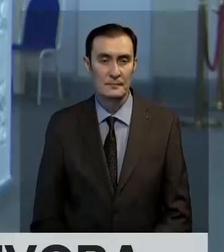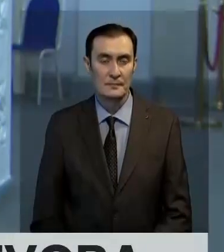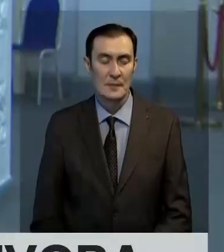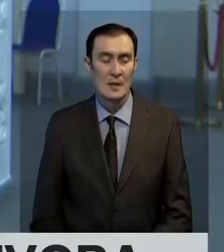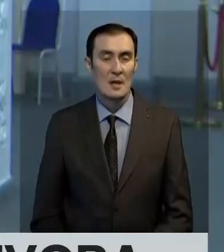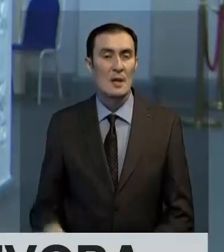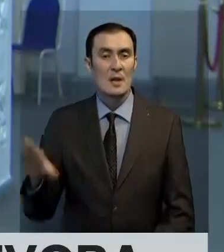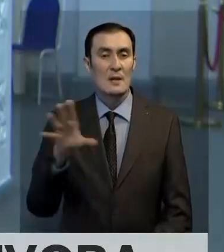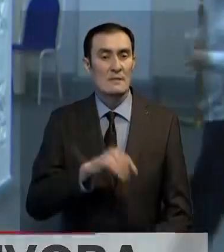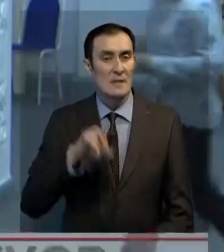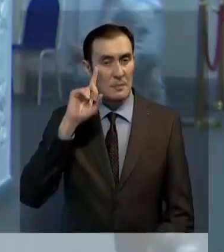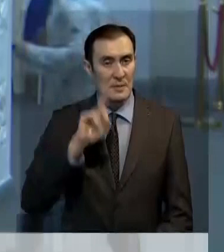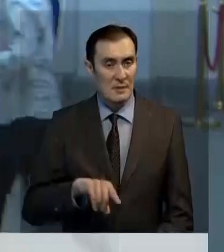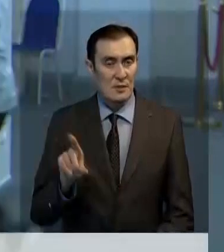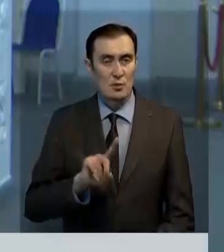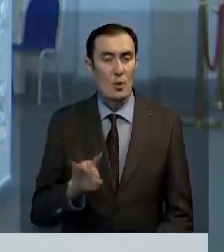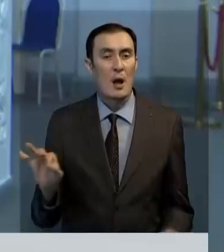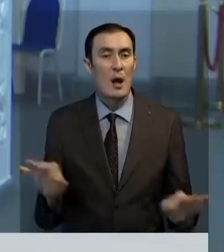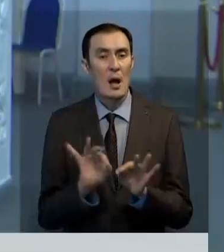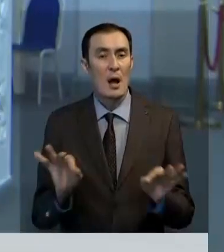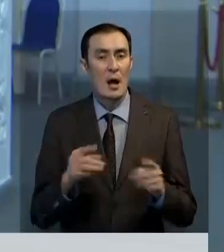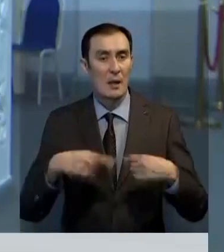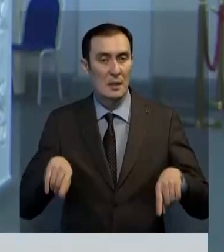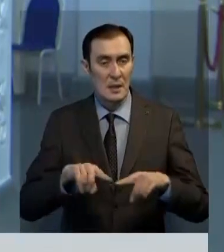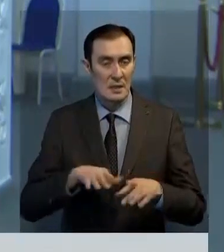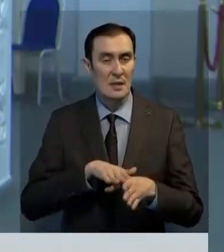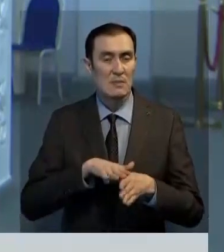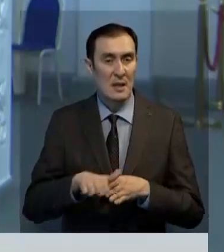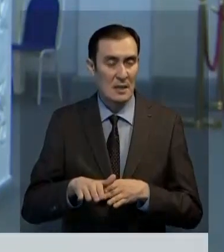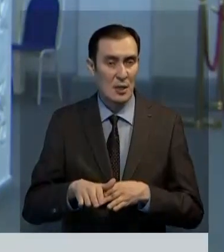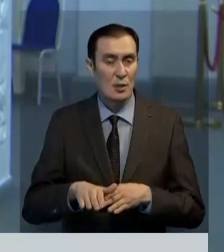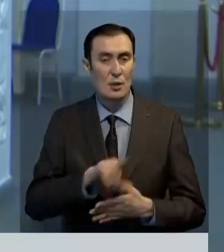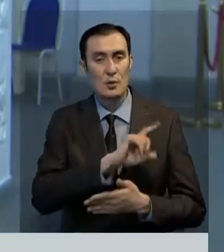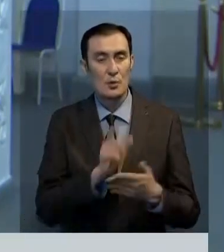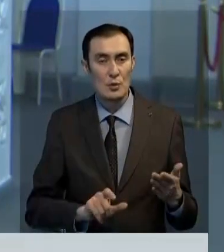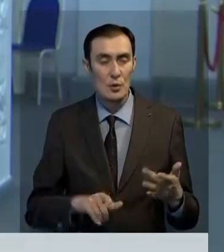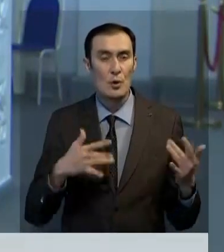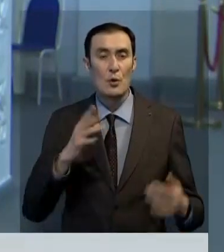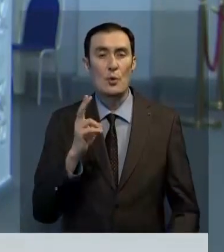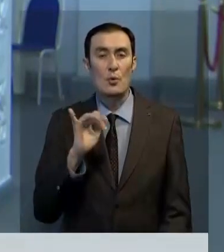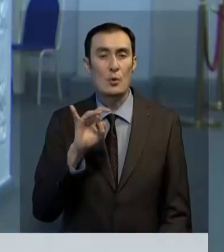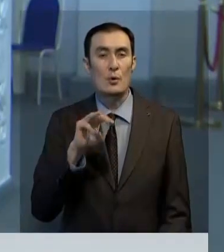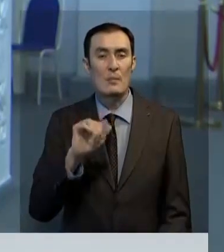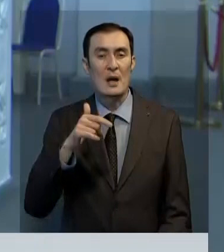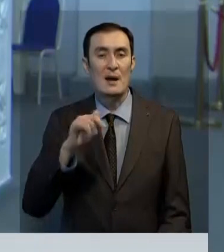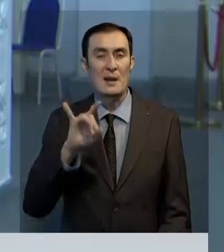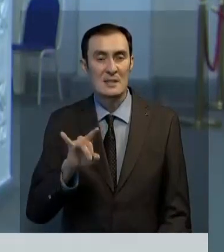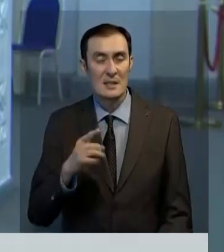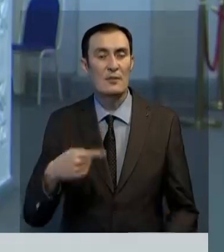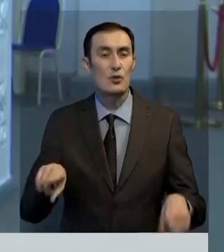Всем известно, что оркестр исполняет кюи Курмангазы именно в